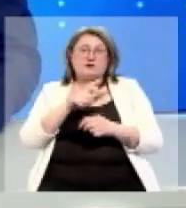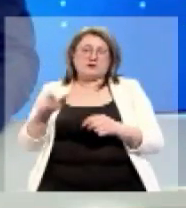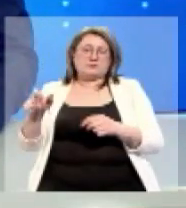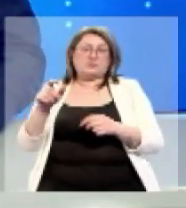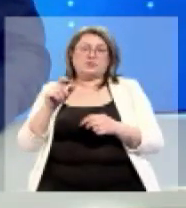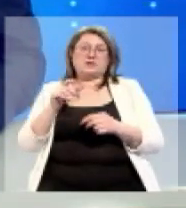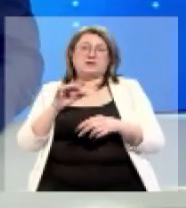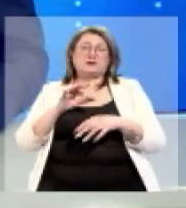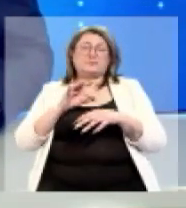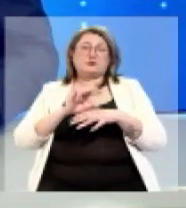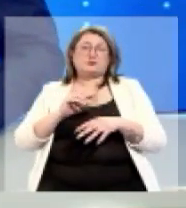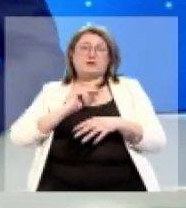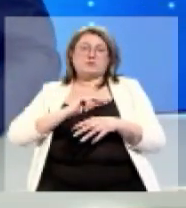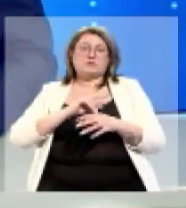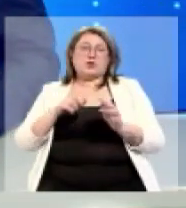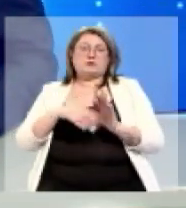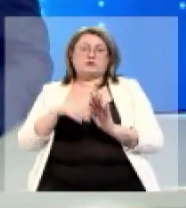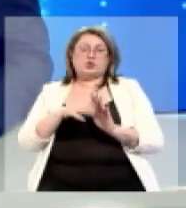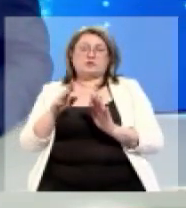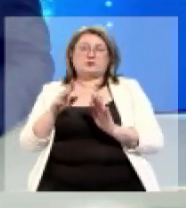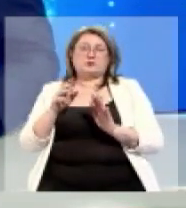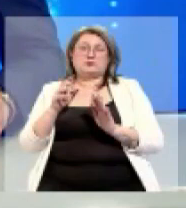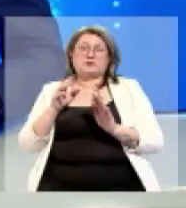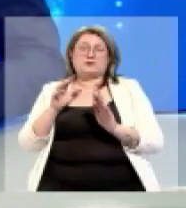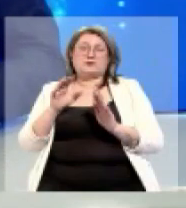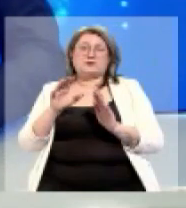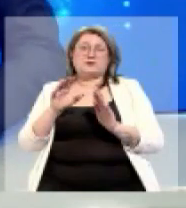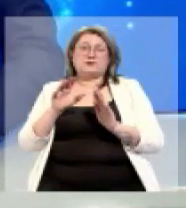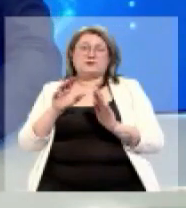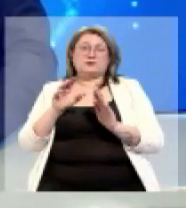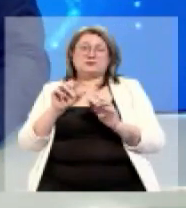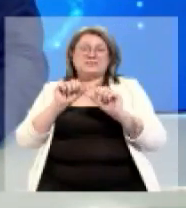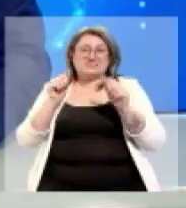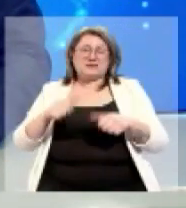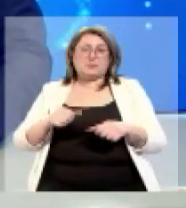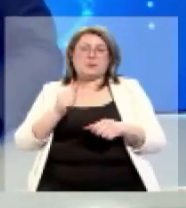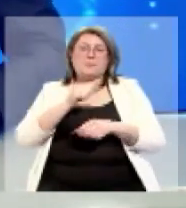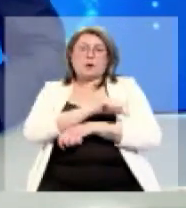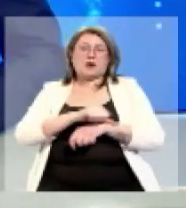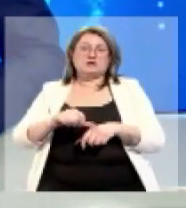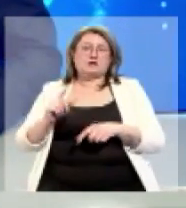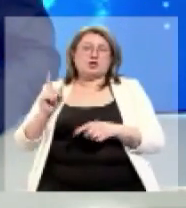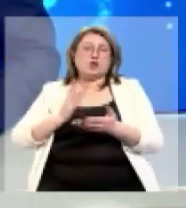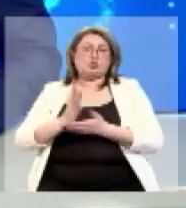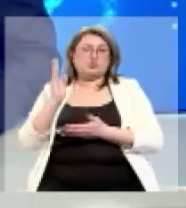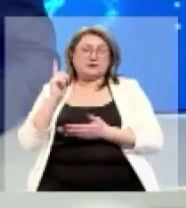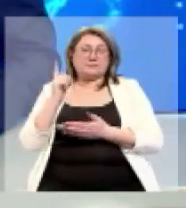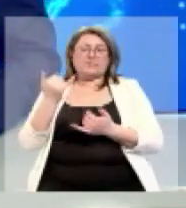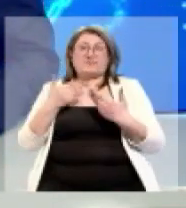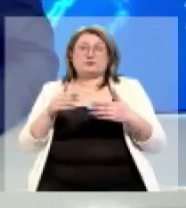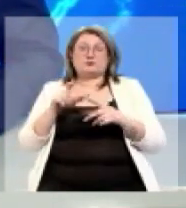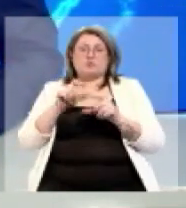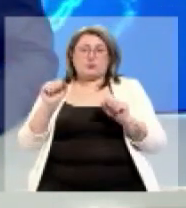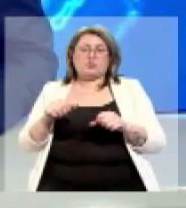жасақтаудың жүйесін жетілдіру үшін қарқынды жұмыстар атқарылуда. Бүгінгі күні мектеп түлектері шекарашы офицер болу үшін тек